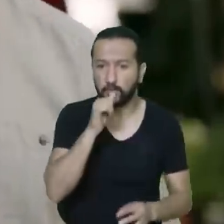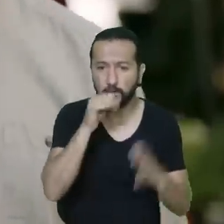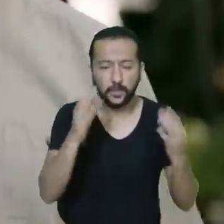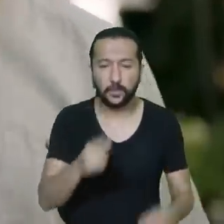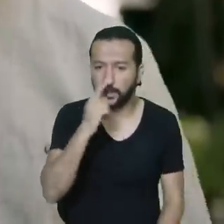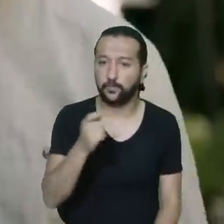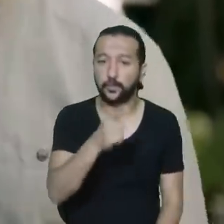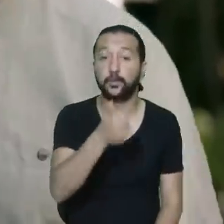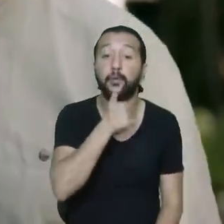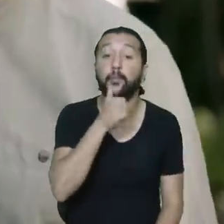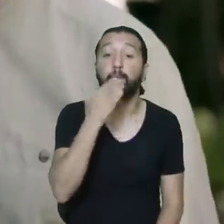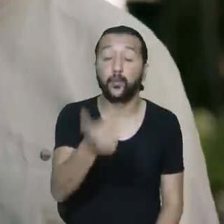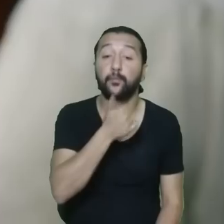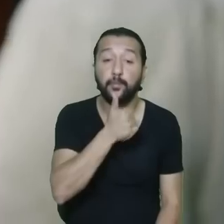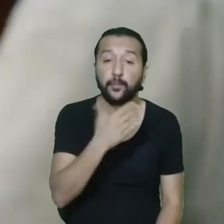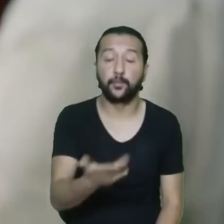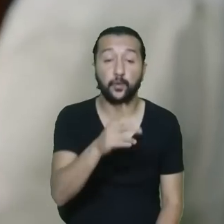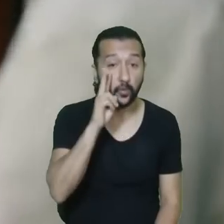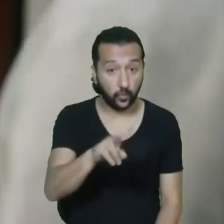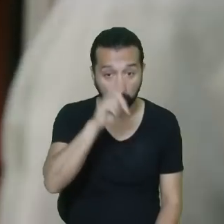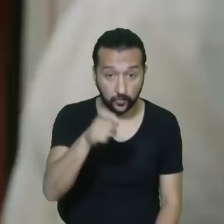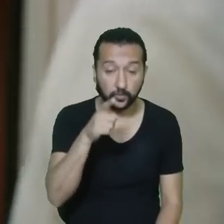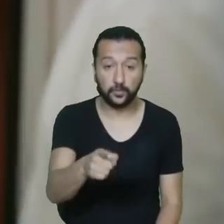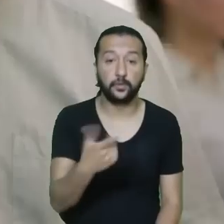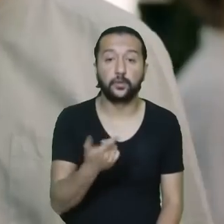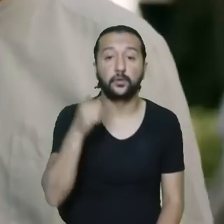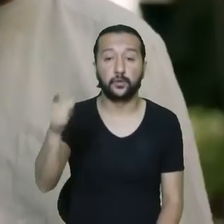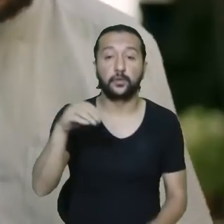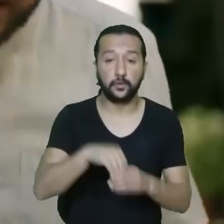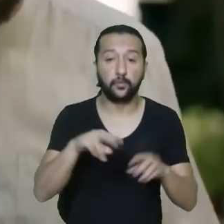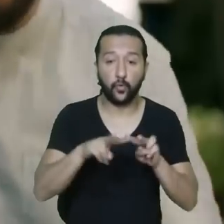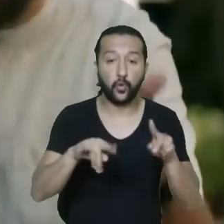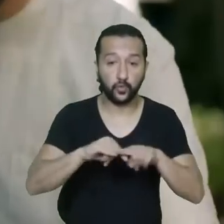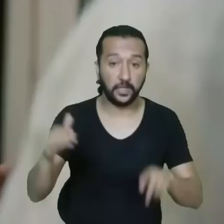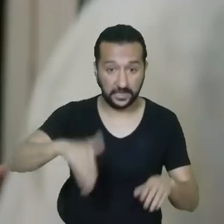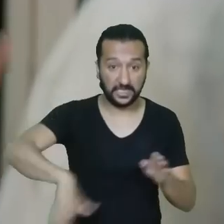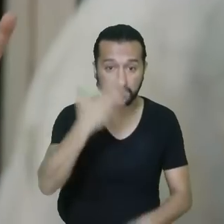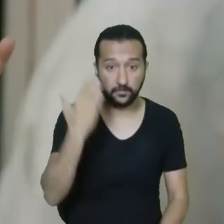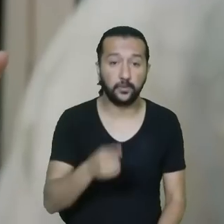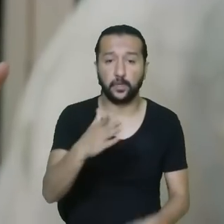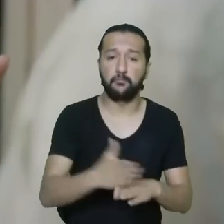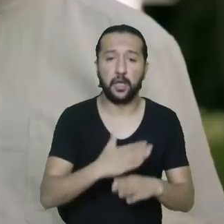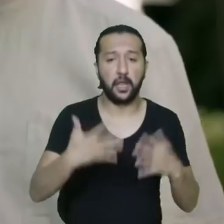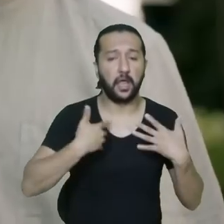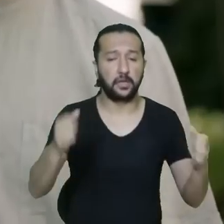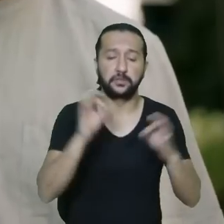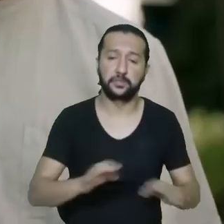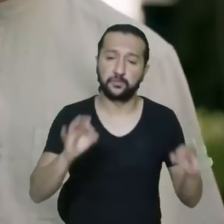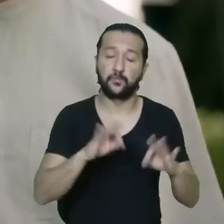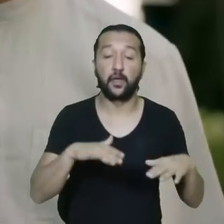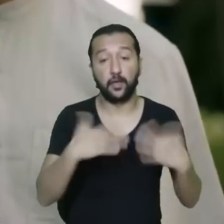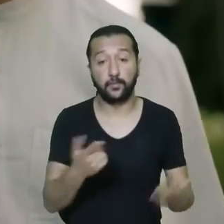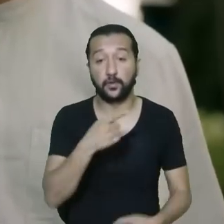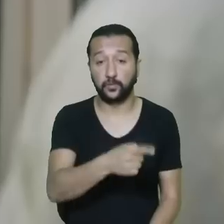suyunu? Babam diyorum, babama. Gördün mü? Molla Hüseyin buradan geçti mi? Molla kimse deşmedi.